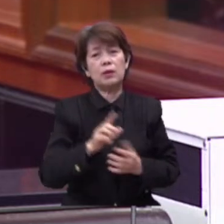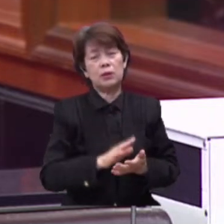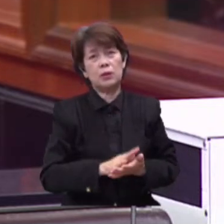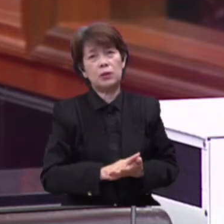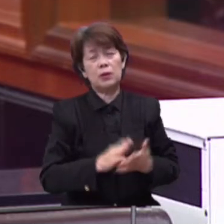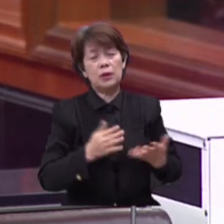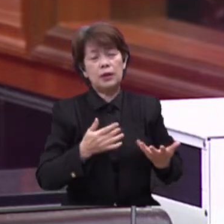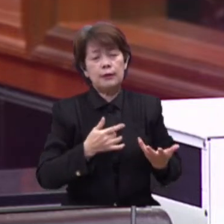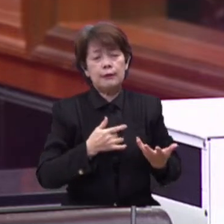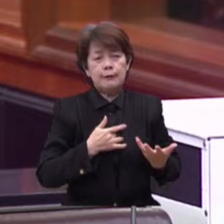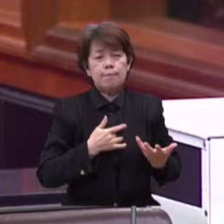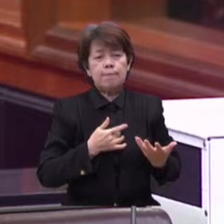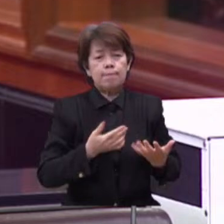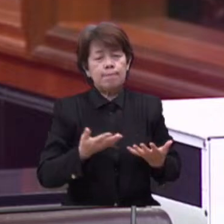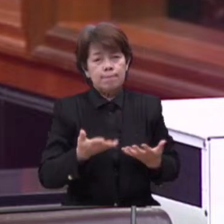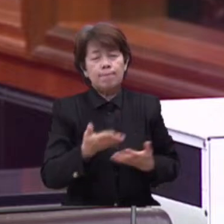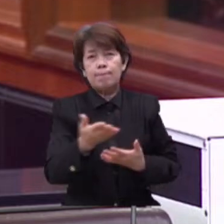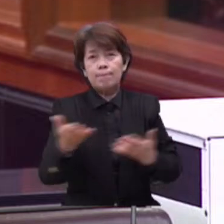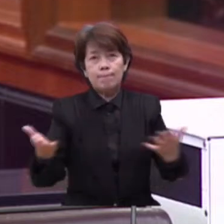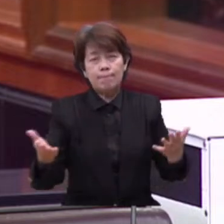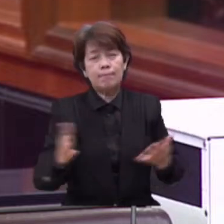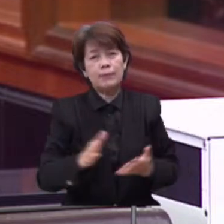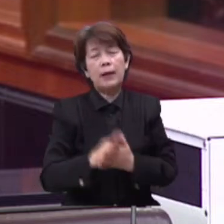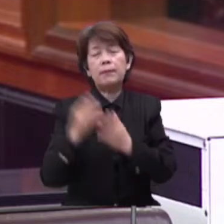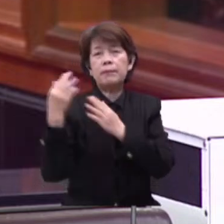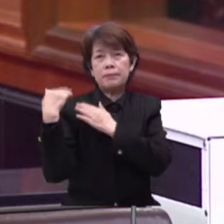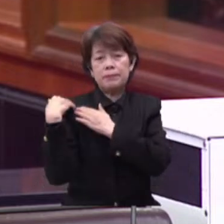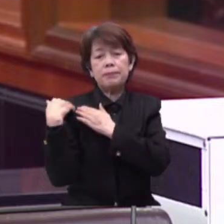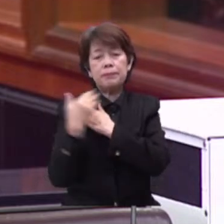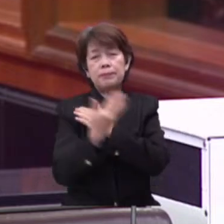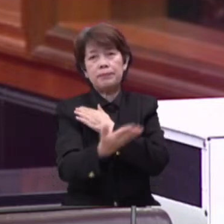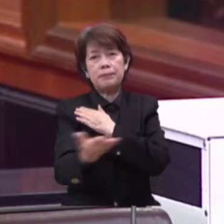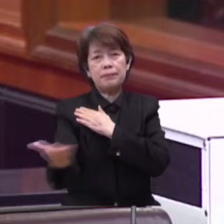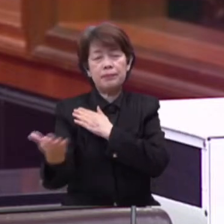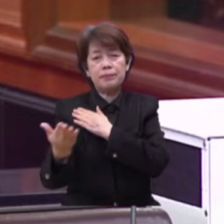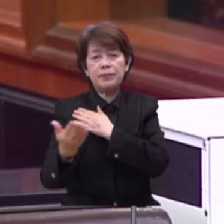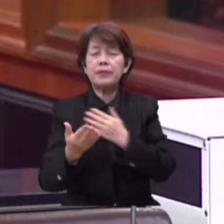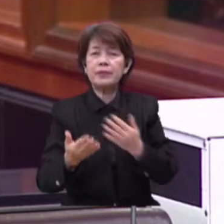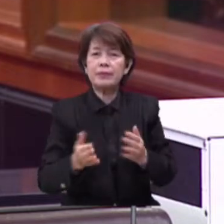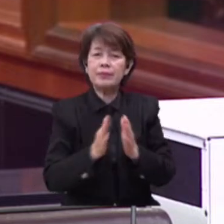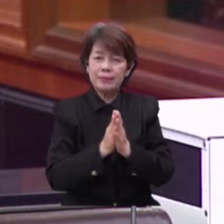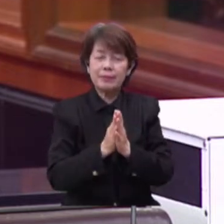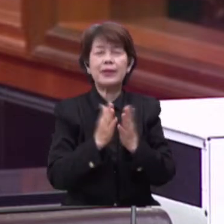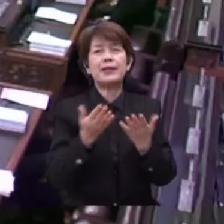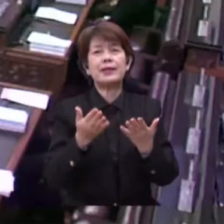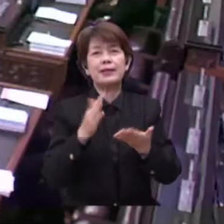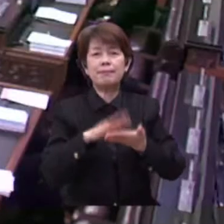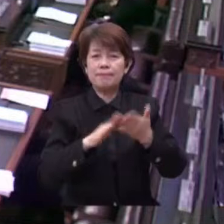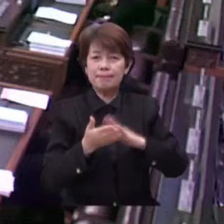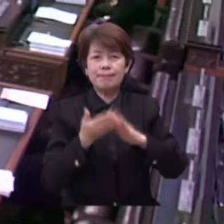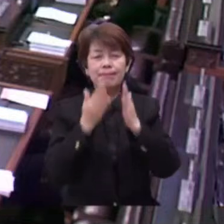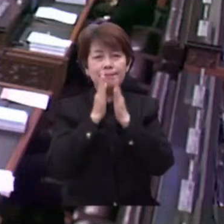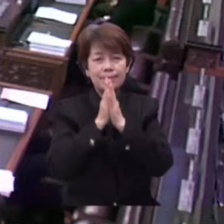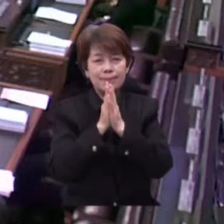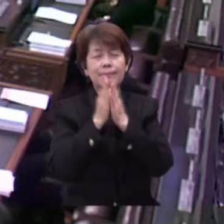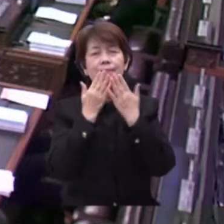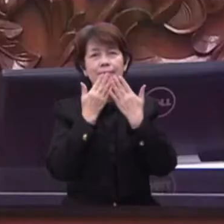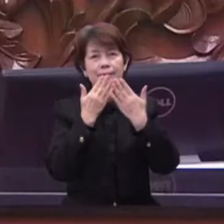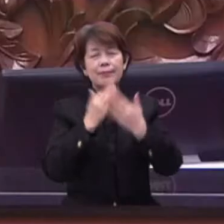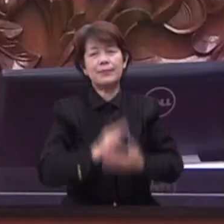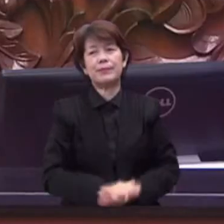lebih relevan untuk dipertanggungjawabkan sekian saya menyokong terima kasih